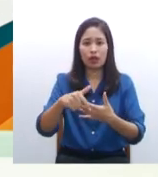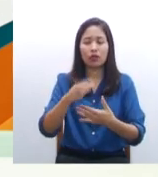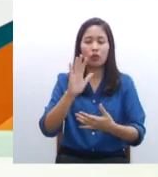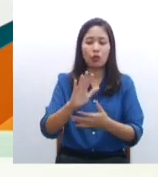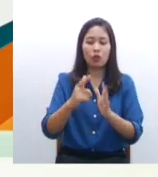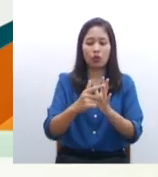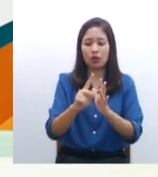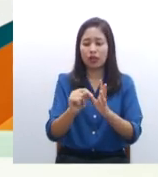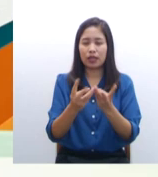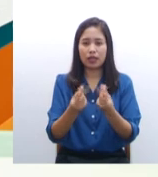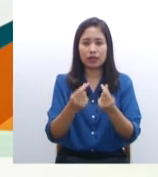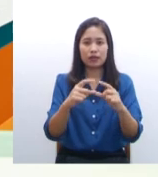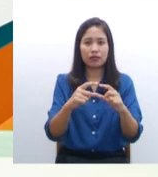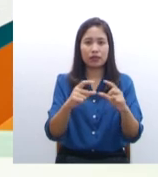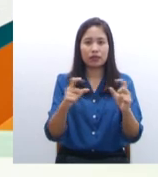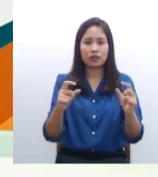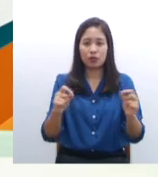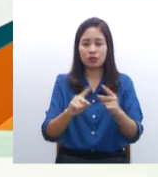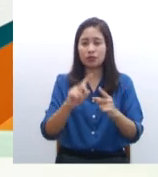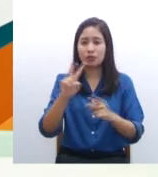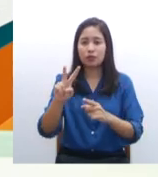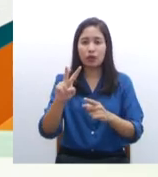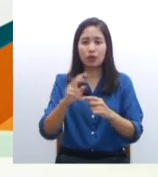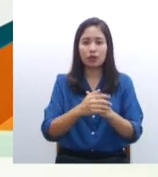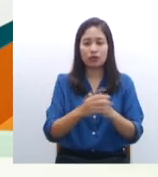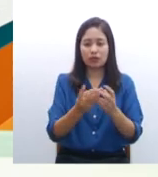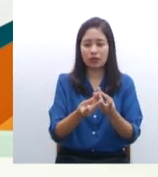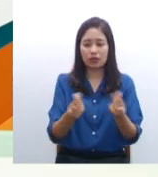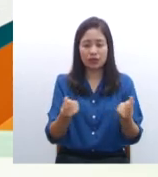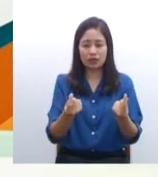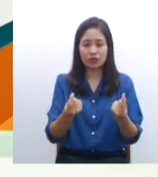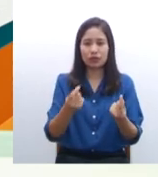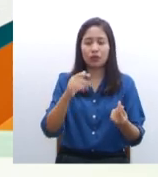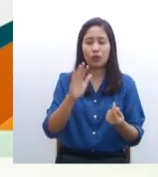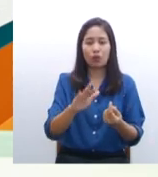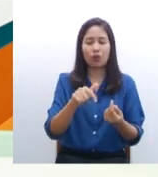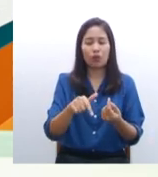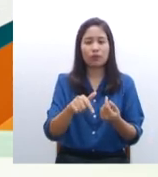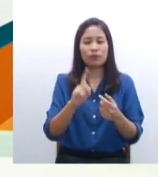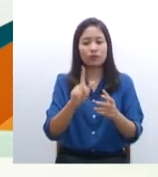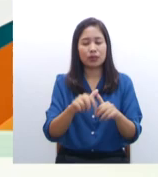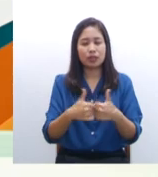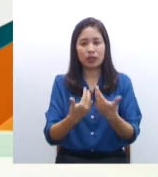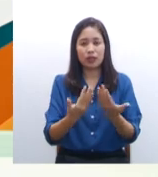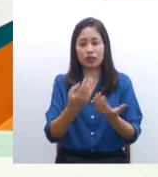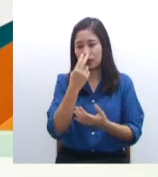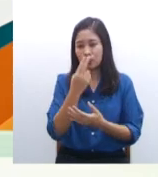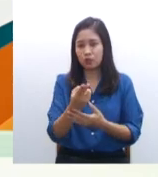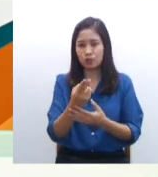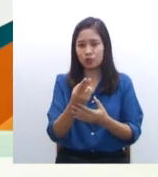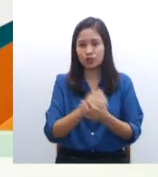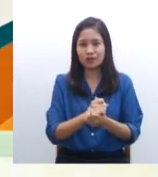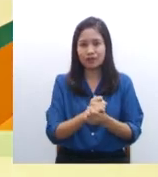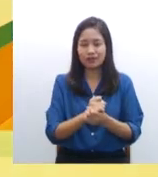ษาเพชรบูรณ์เขต2จัดทำขึ้นเฉพาะนะครับเป็นรายละเอียดของสกูลโน้ตนะครับจะเป็นอย่างไรขอเชิญรับชมได้